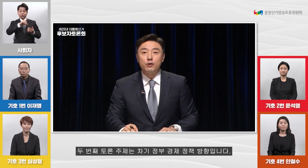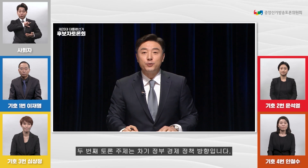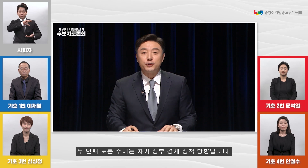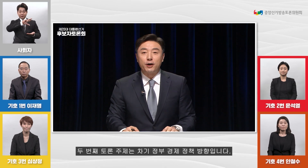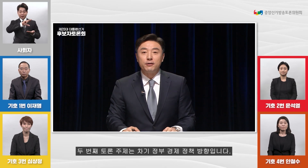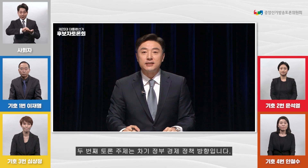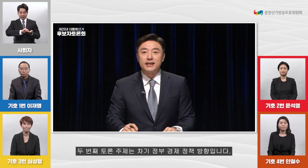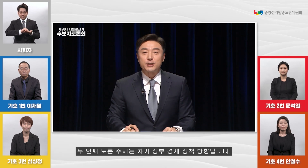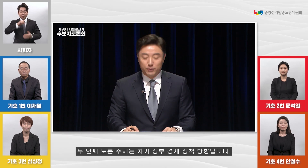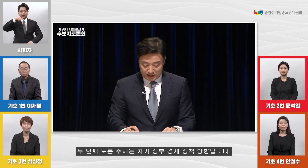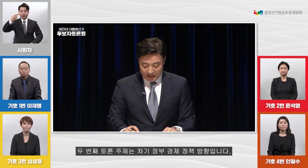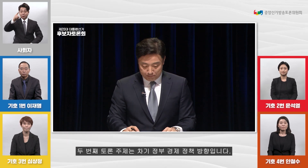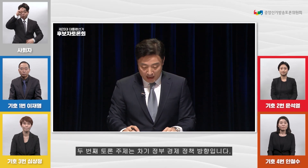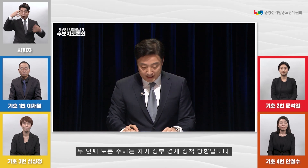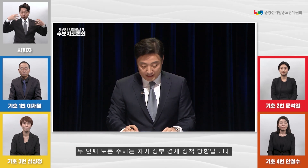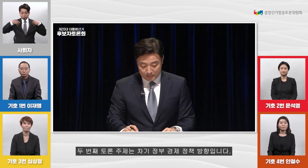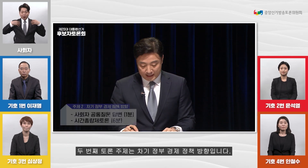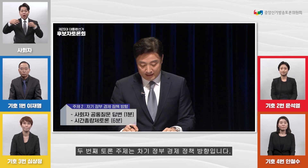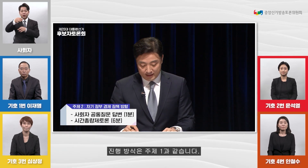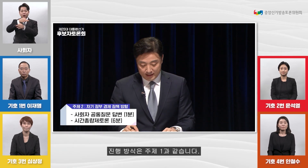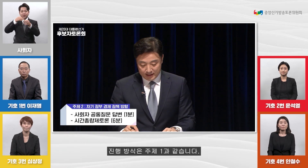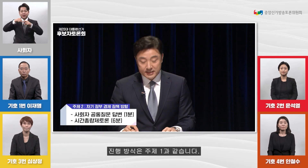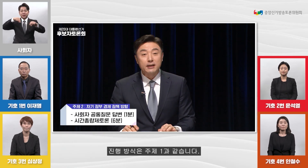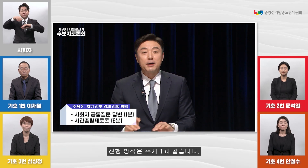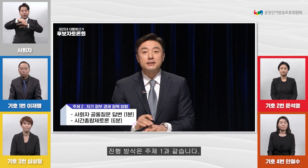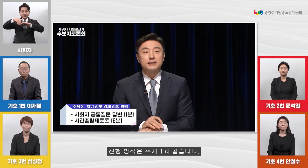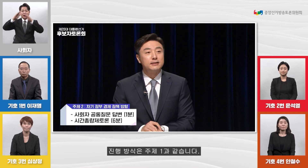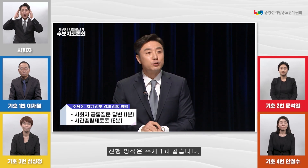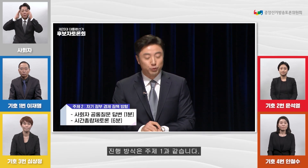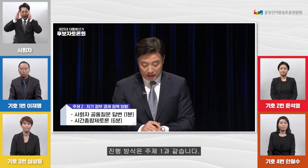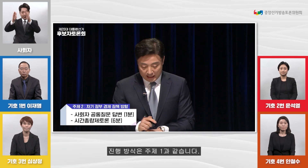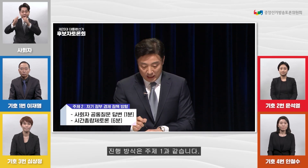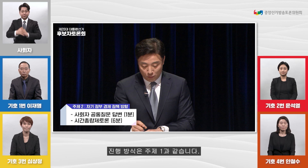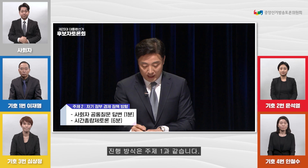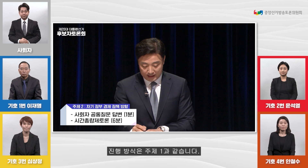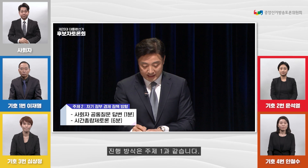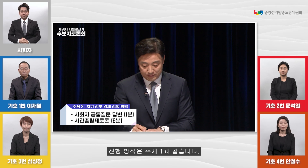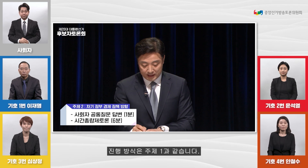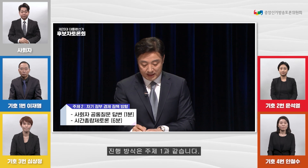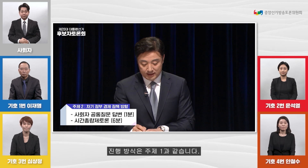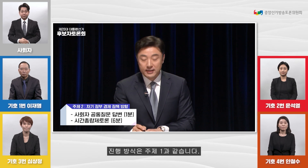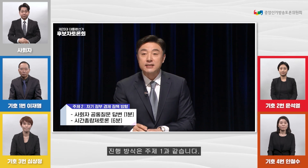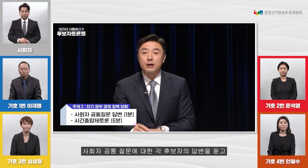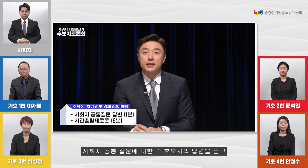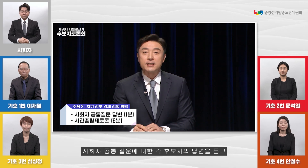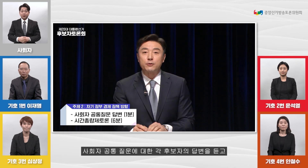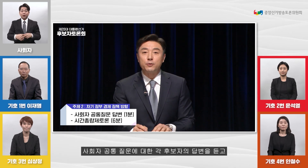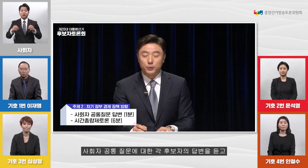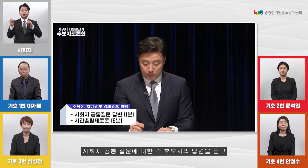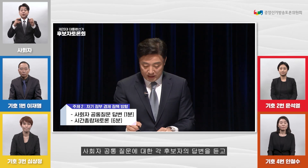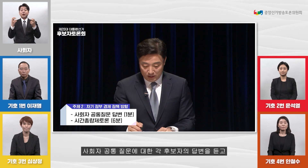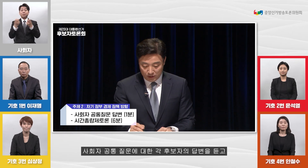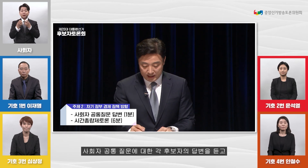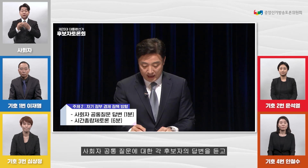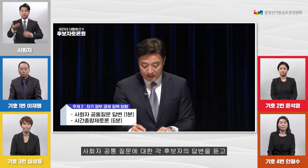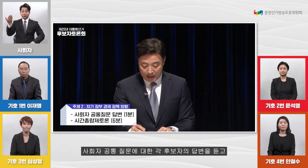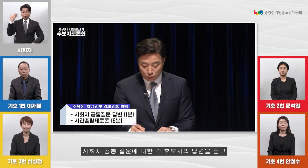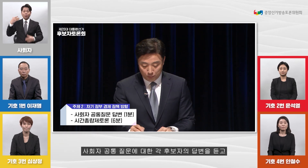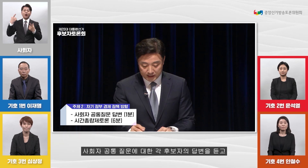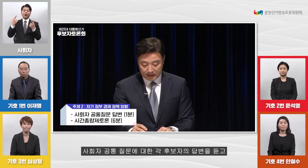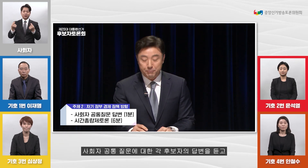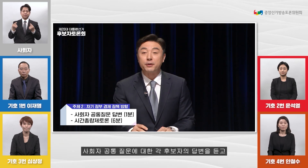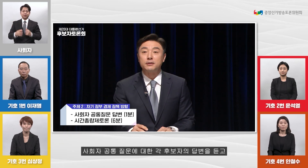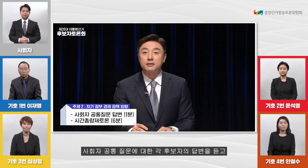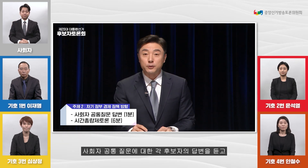차기 정부 경제 정책 방향입니다. 진행 방식은 주제 1과 같습니다. 사회자 공통 질문에 대한